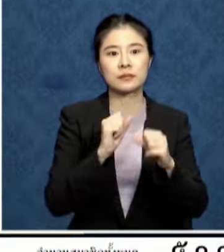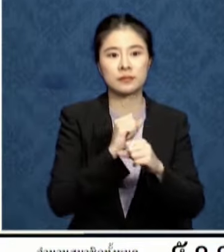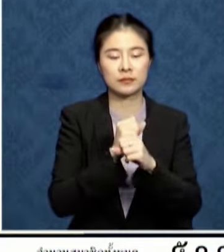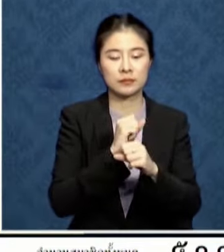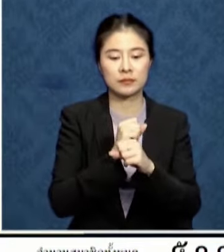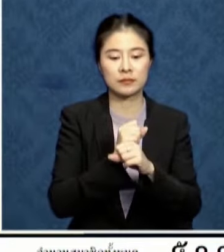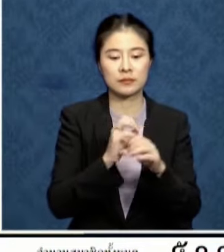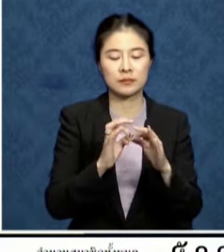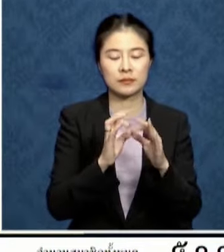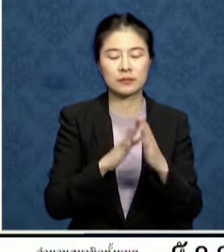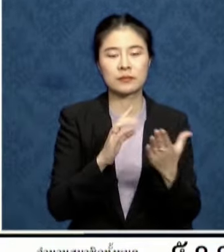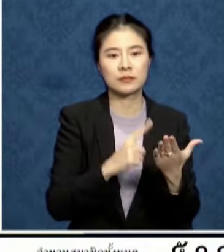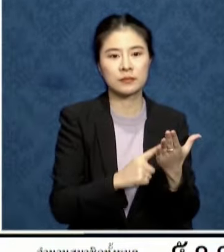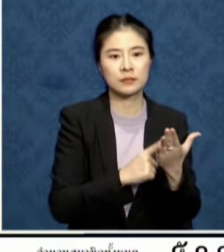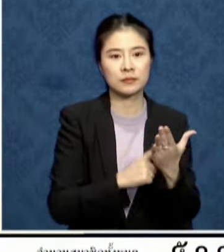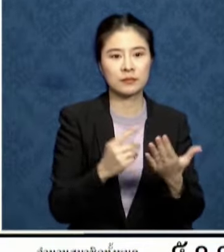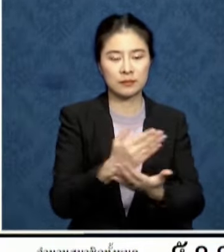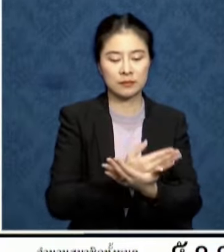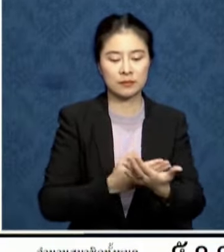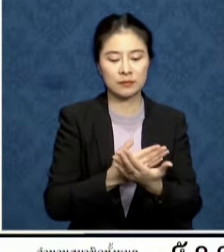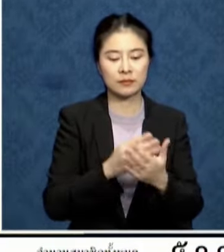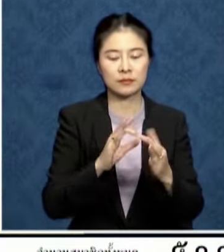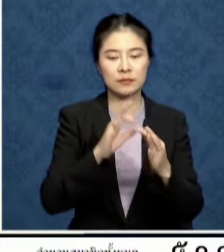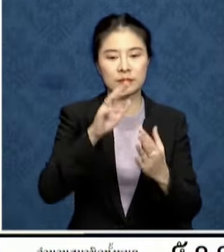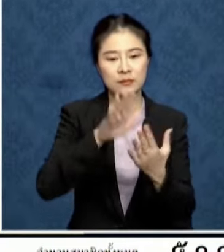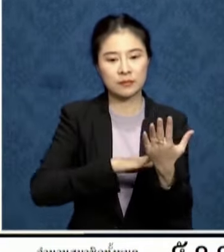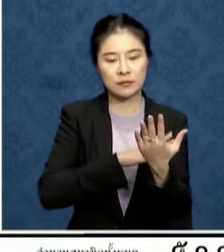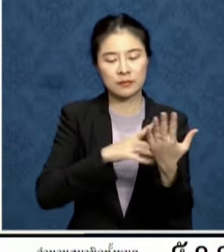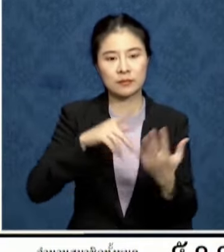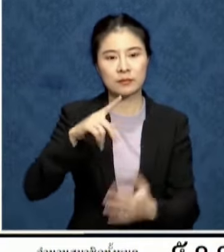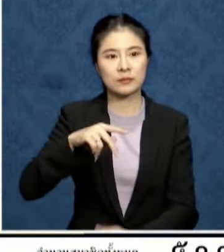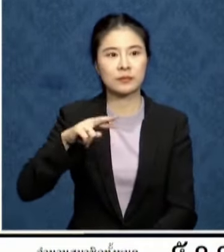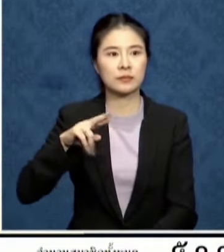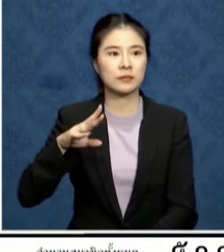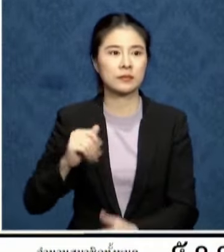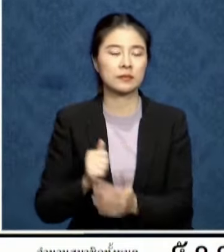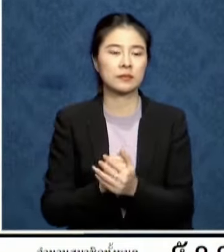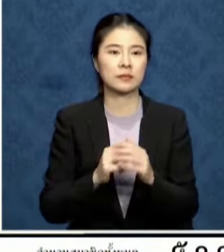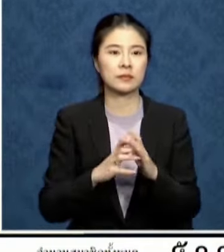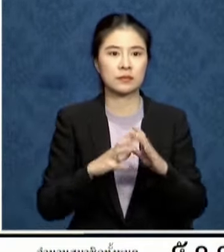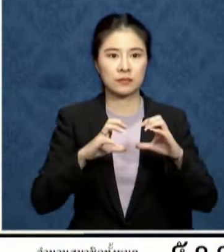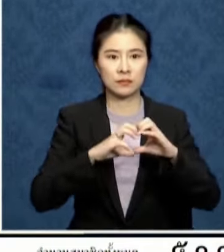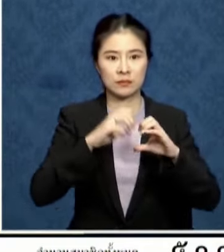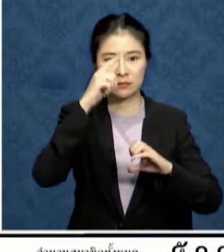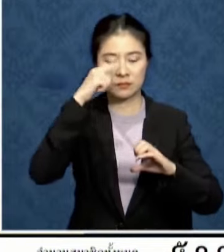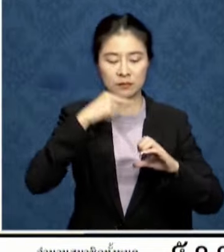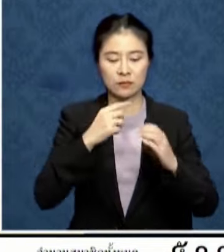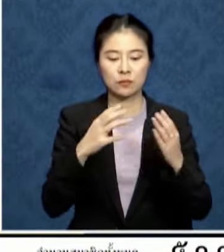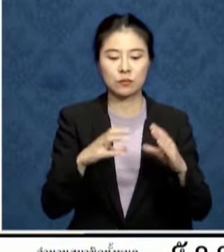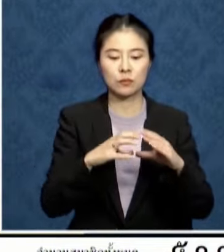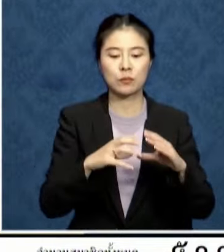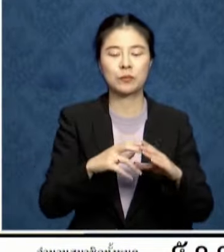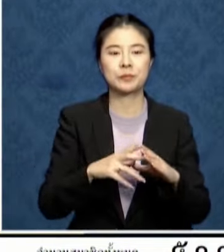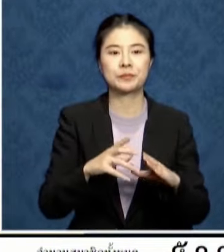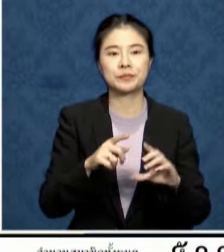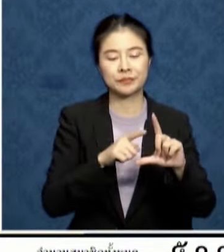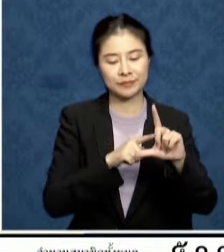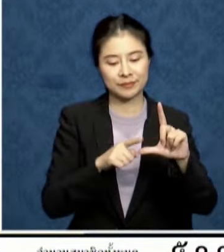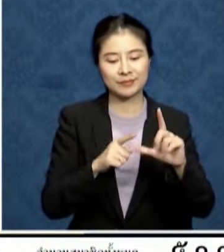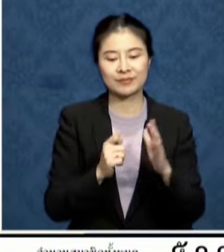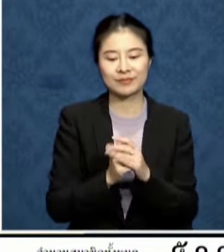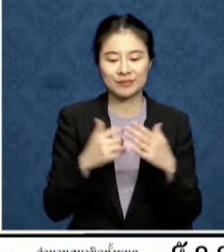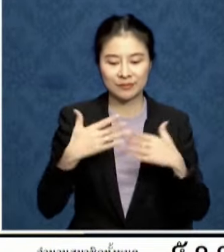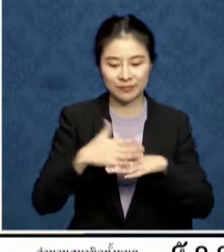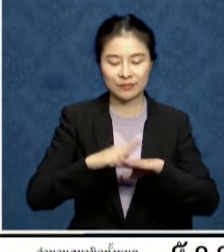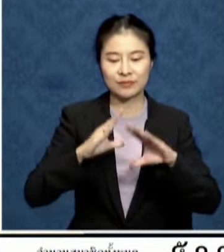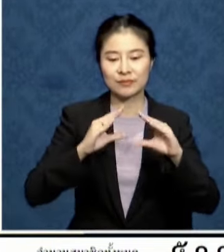ที่เป็นเพียงแค่การปรึกษาหารือซึ่งอยู่ในร่างของพรรคภูมิใจไทยซึ่งใน3ประเด็นนี้ครับพรรคก้าวไกลเราก็ยินดีหารือและก็แลกเปลี่ยนร่วมกัน